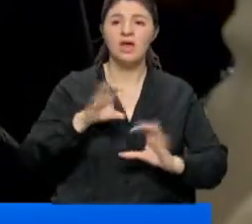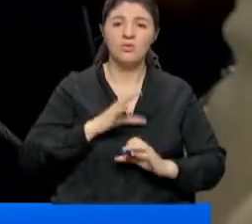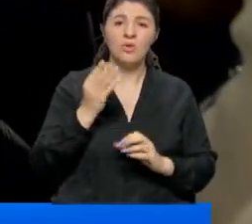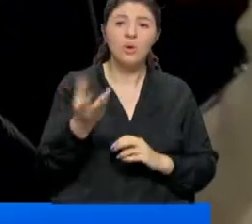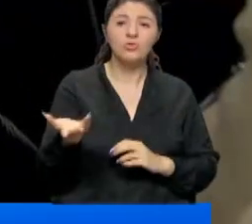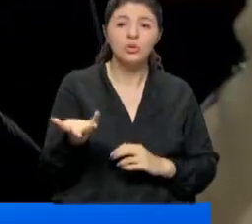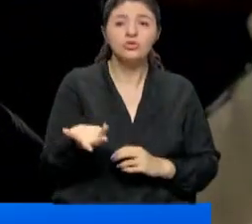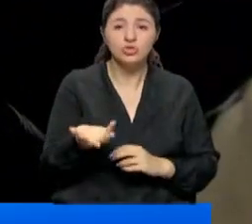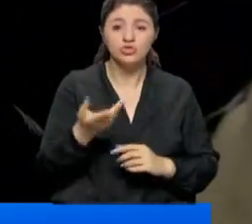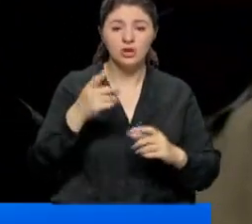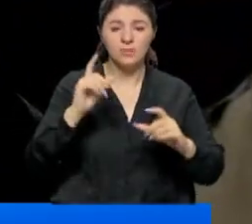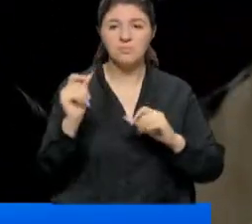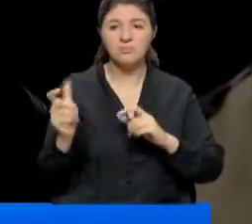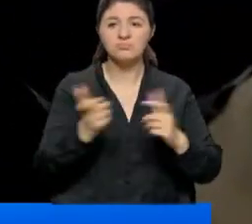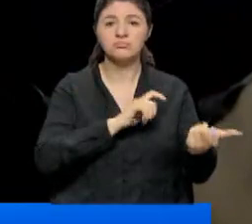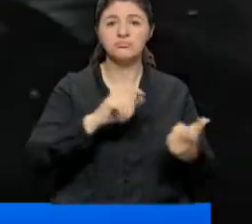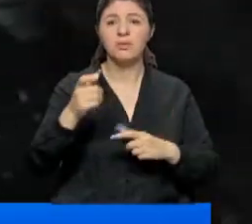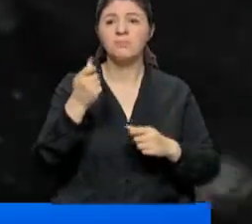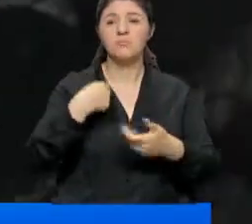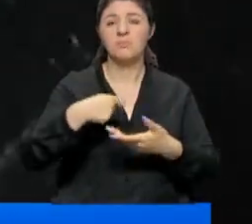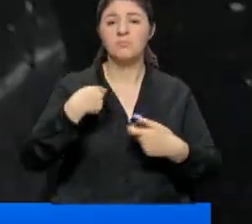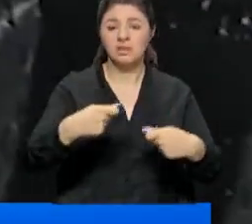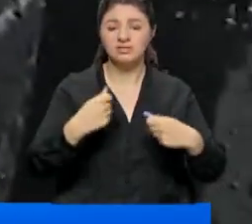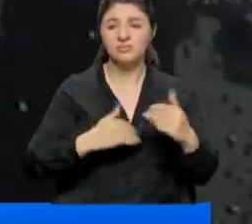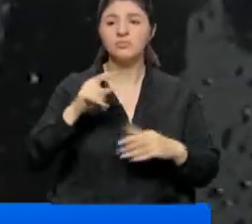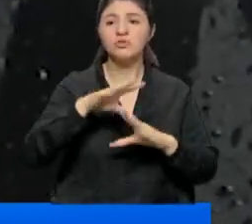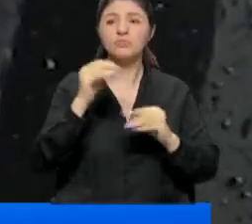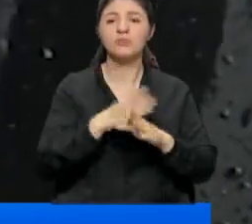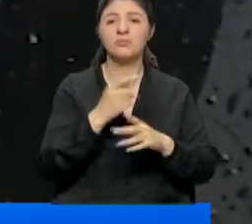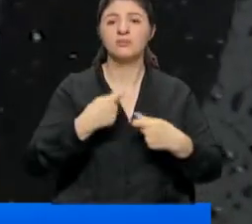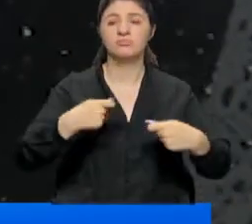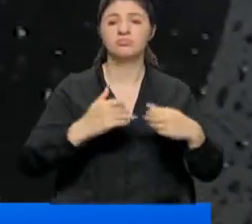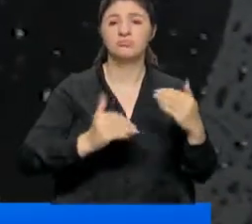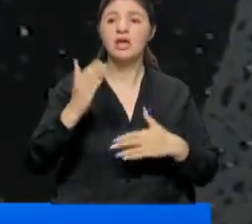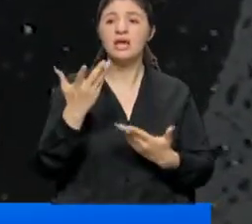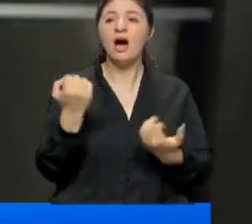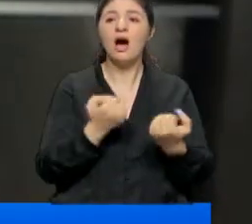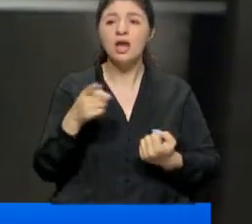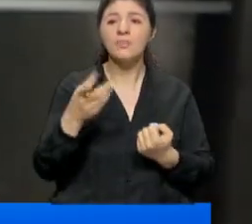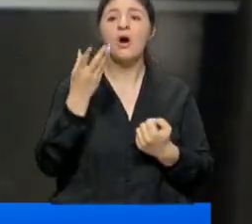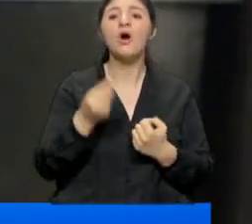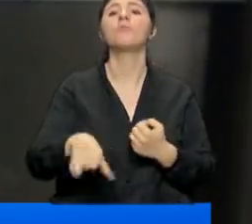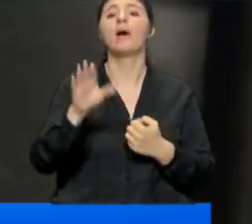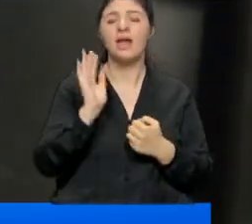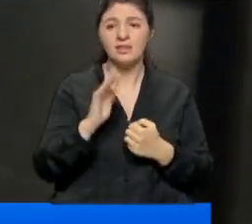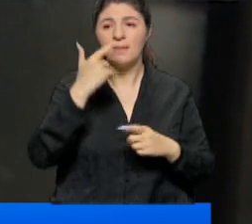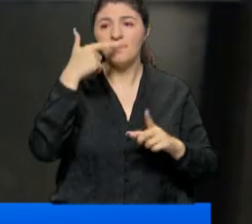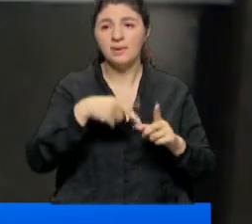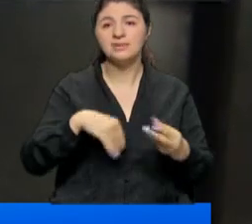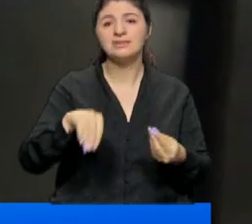diyor çünkü nakliye bedelleri artıyor Bu da tüm ürünlerin fiyatını yükseltiyor yani aracı olmayan da